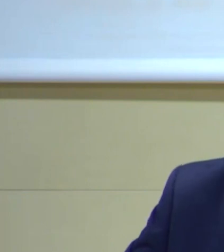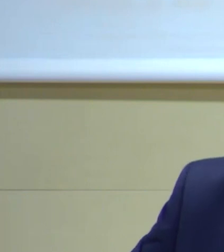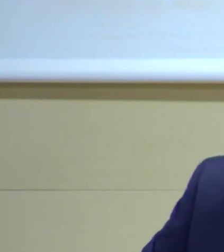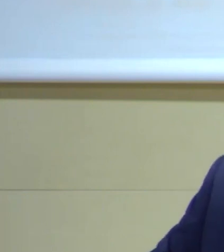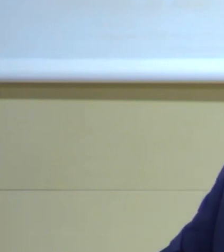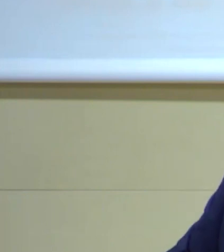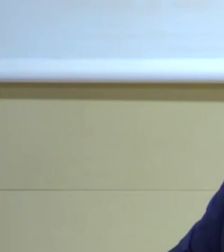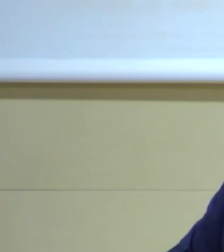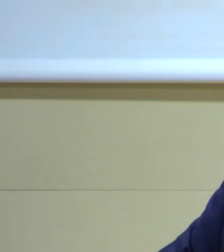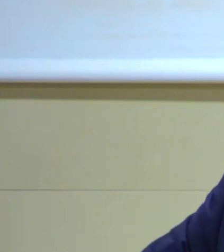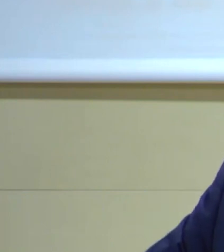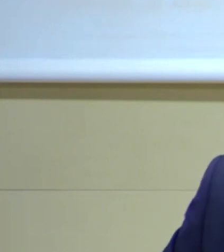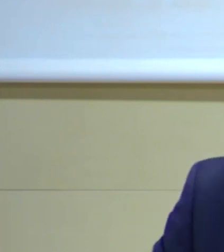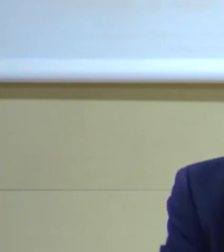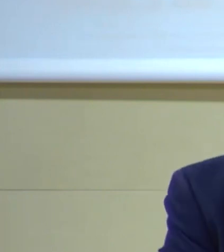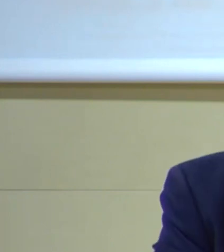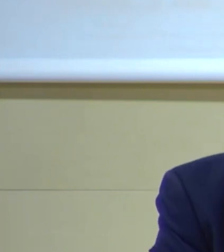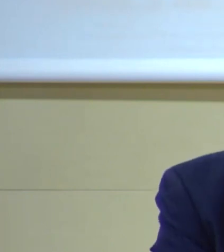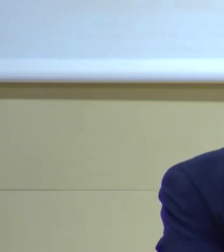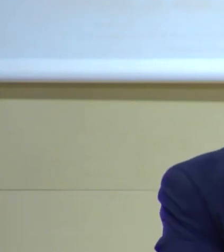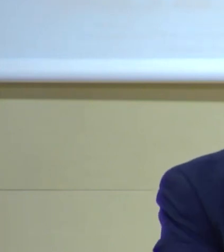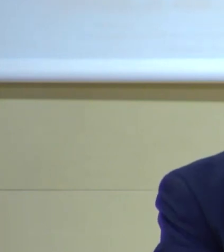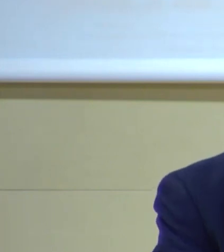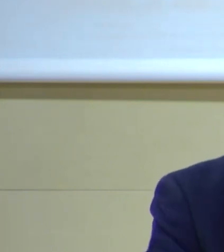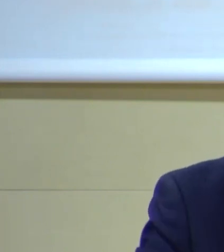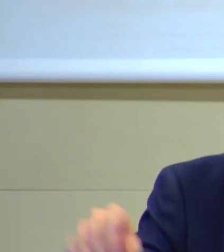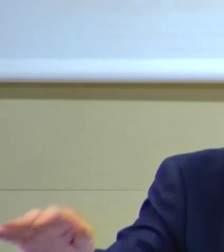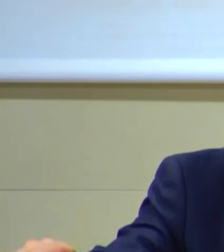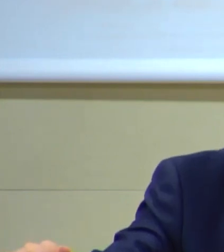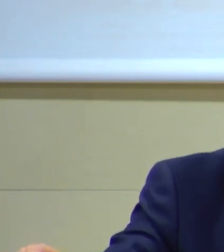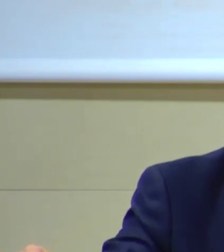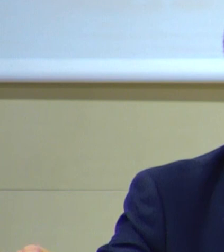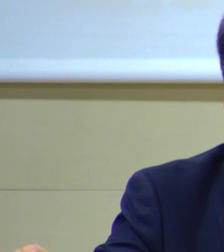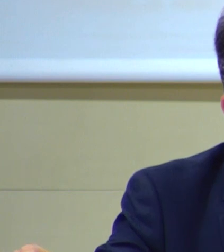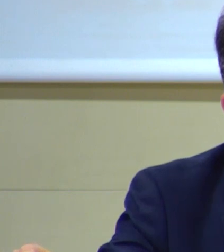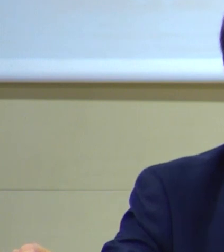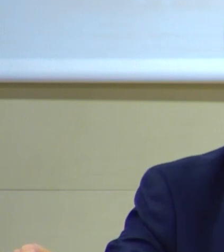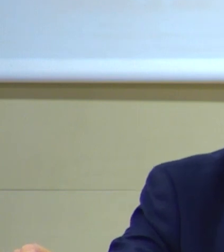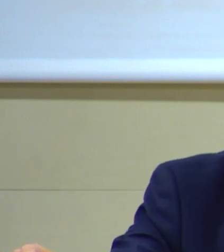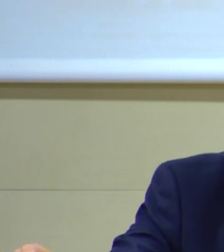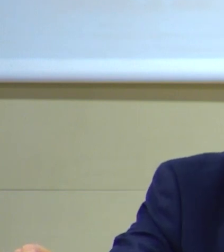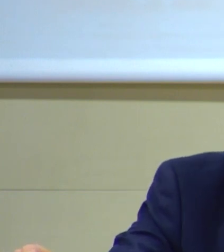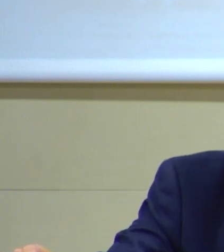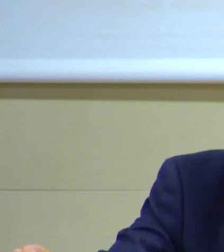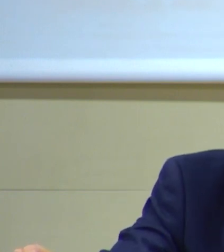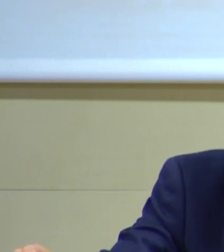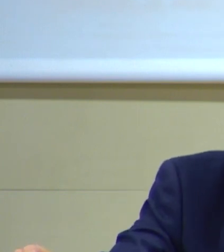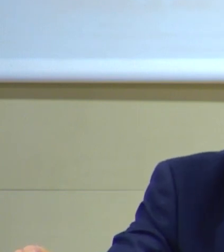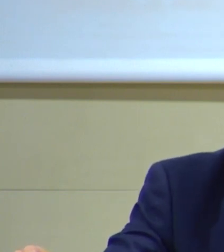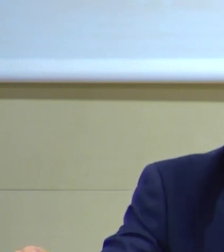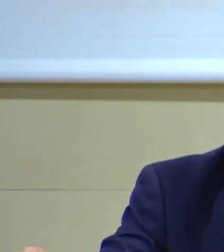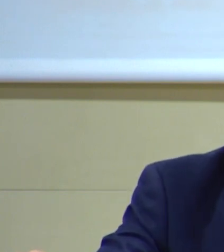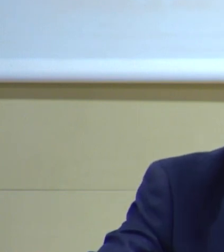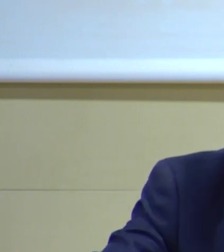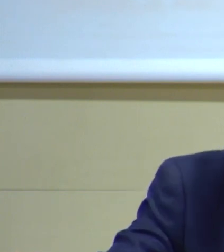nous l'abordons la délibération numéro 78 il s'agit des tarifs de la régie du téléphérique